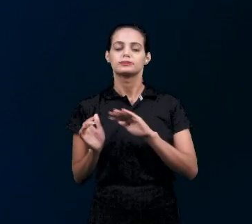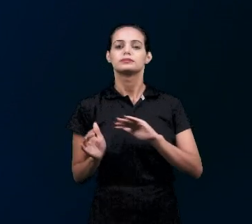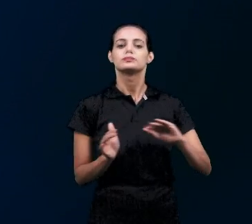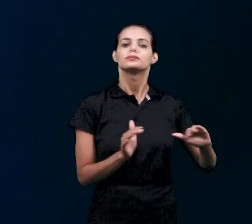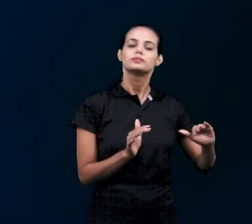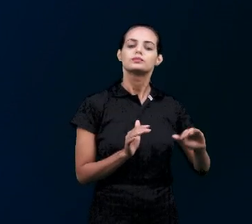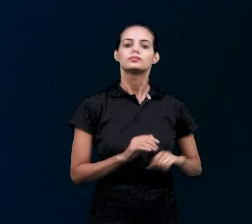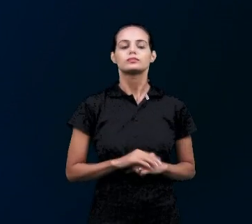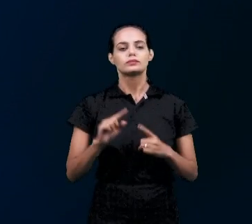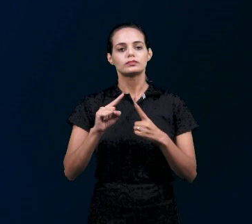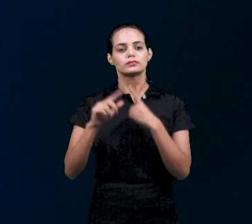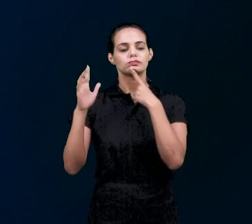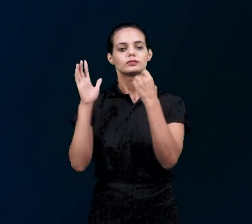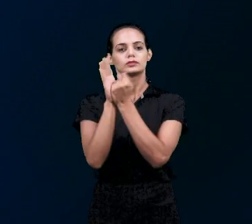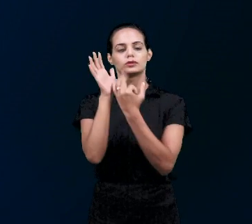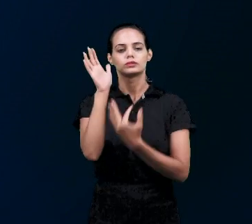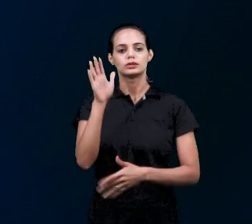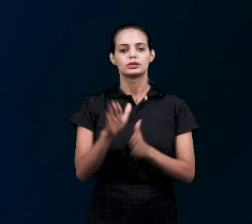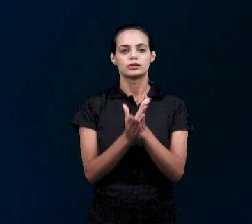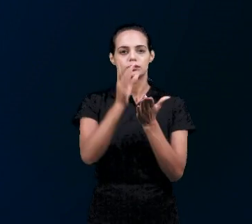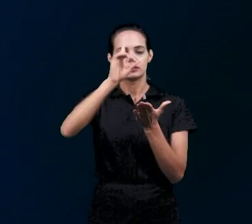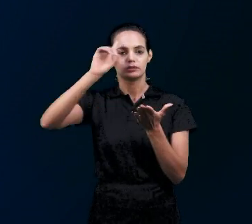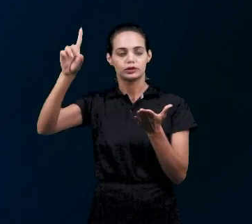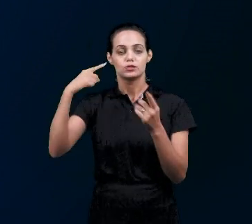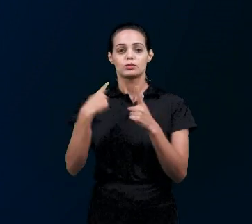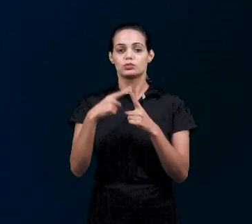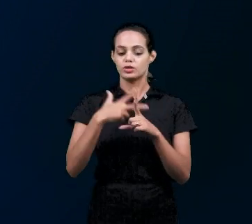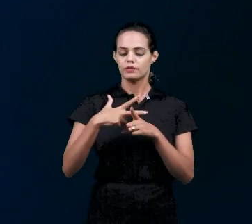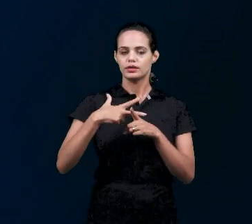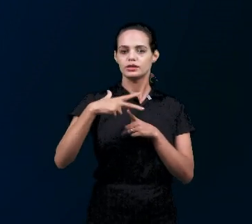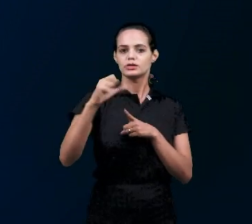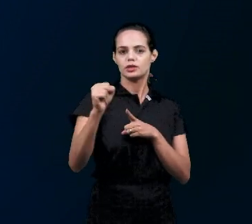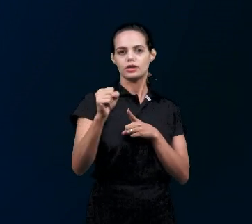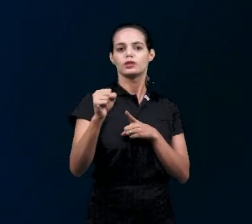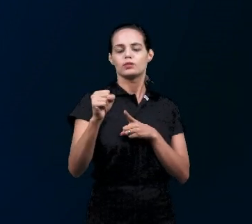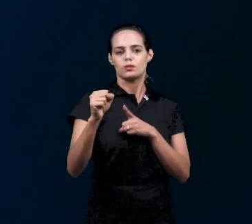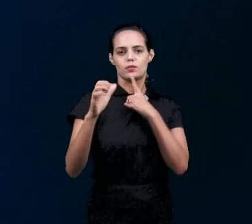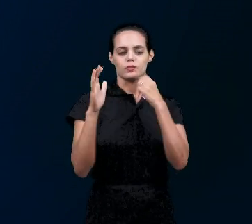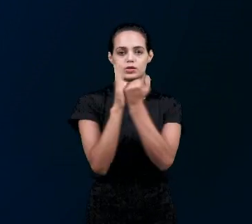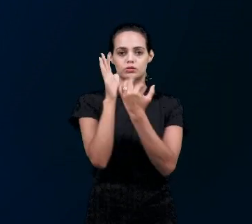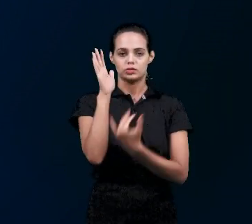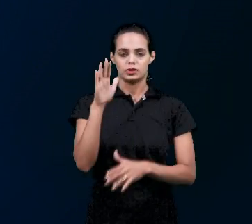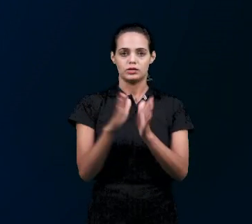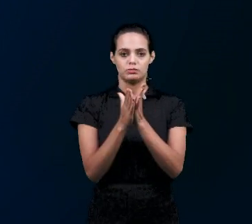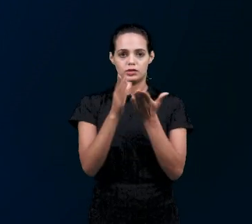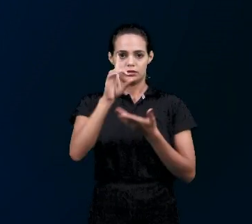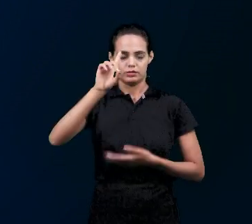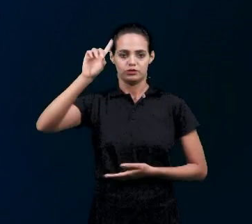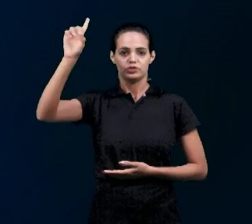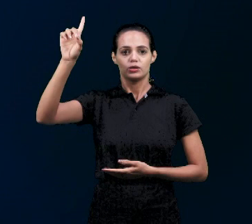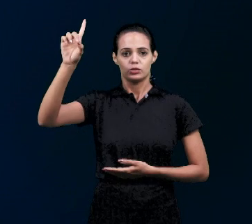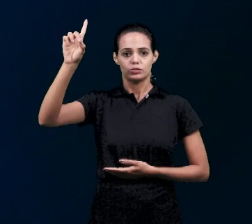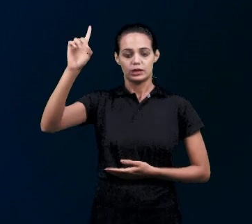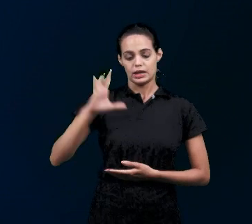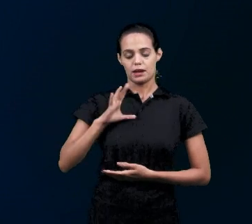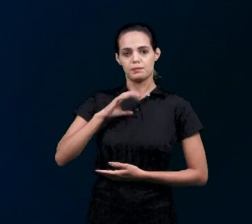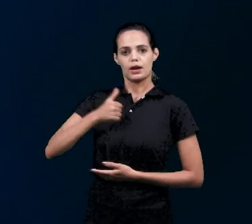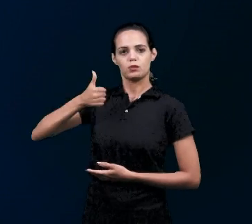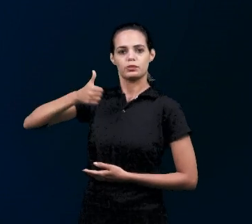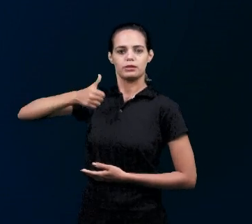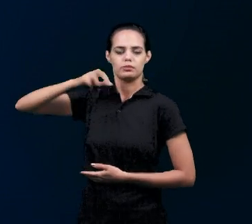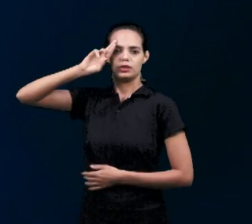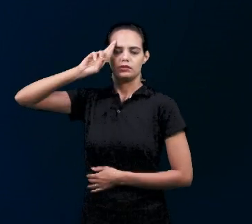sang de l'agneau, par la parole de son témoignage. Ils n'ont pas aimé leur vie jusqu'à la mort. Apocalypse 12, 11. Ça,